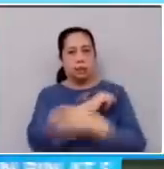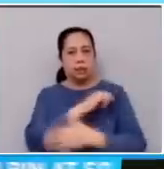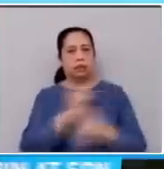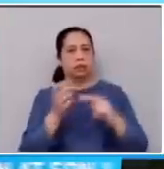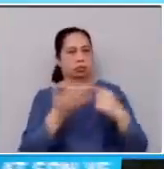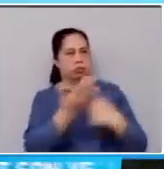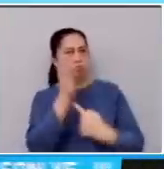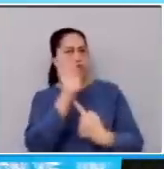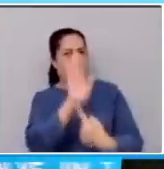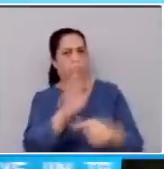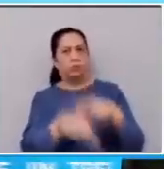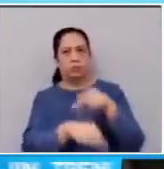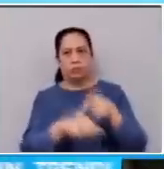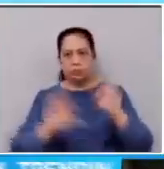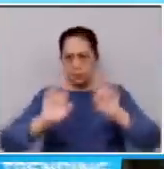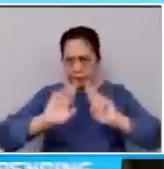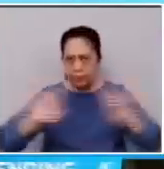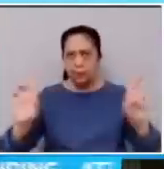na